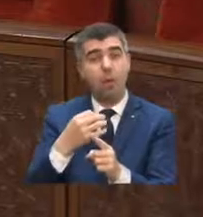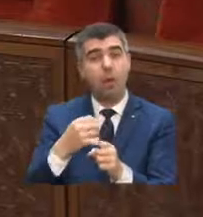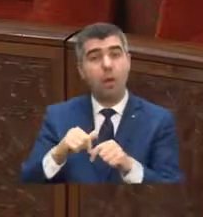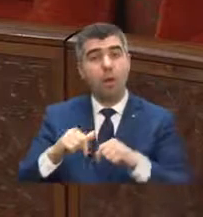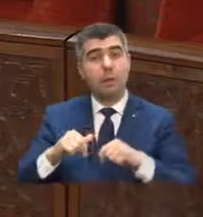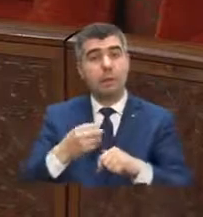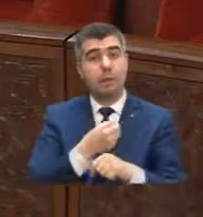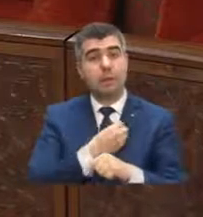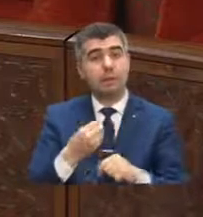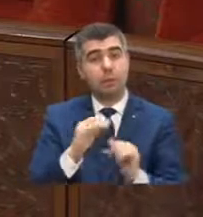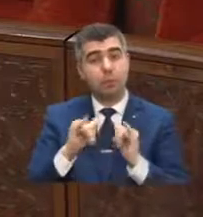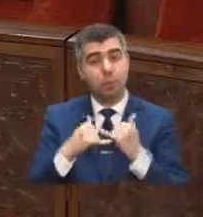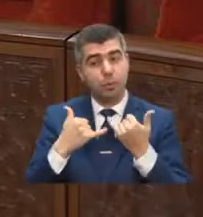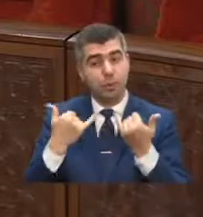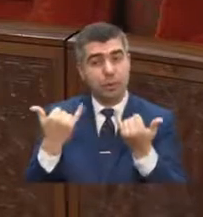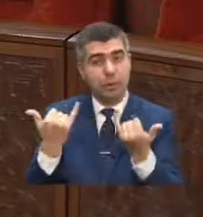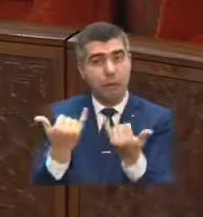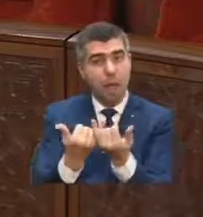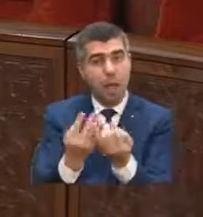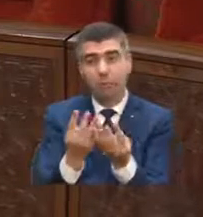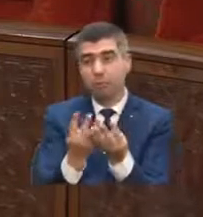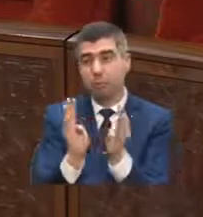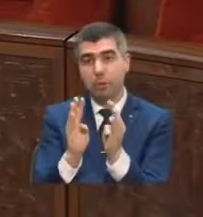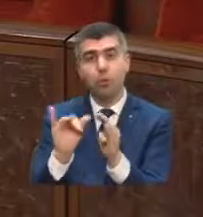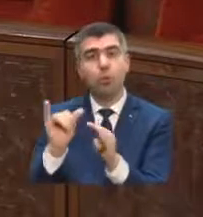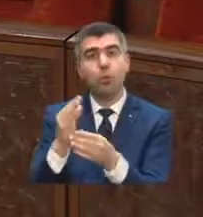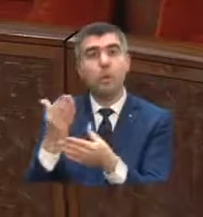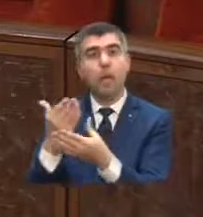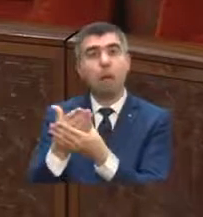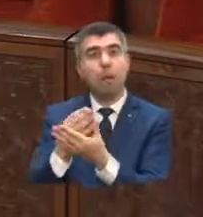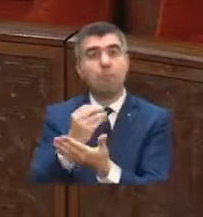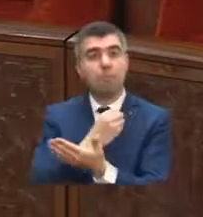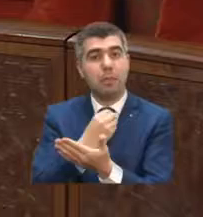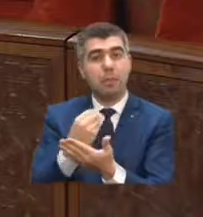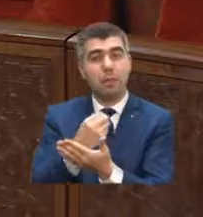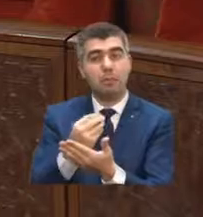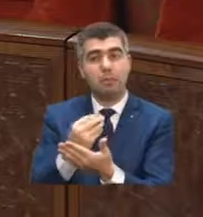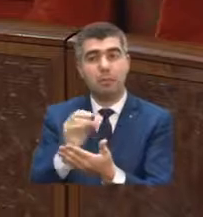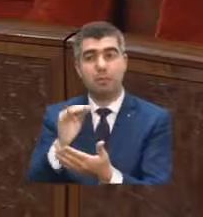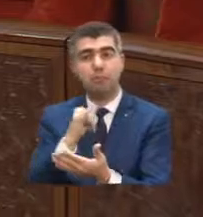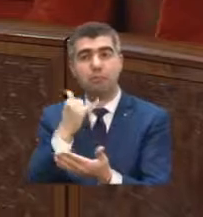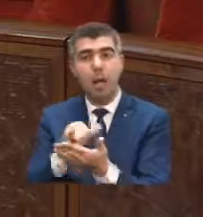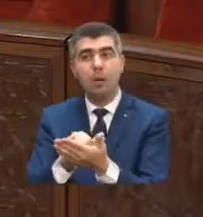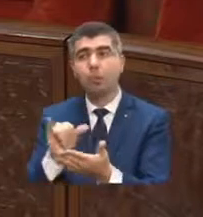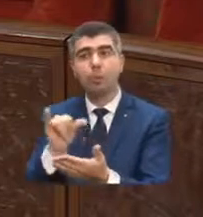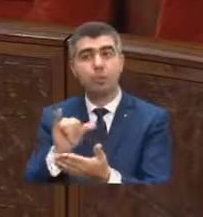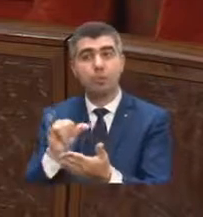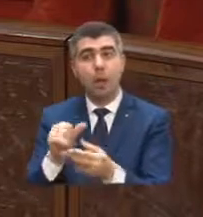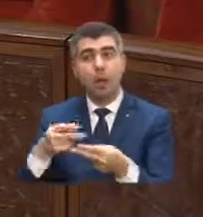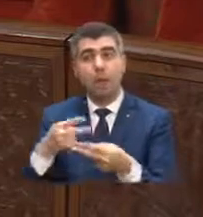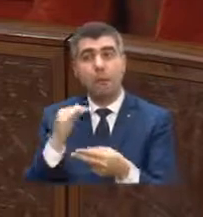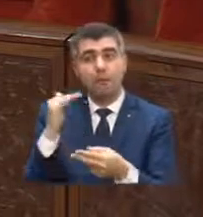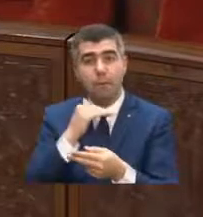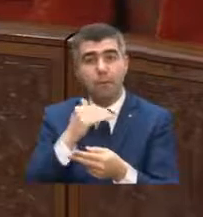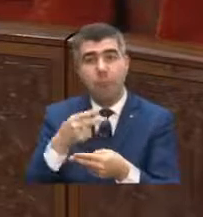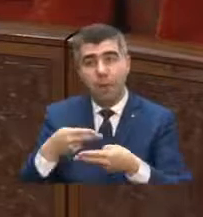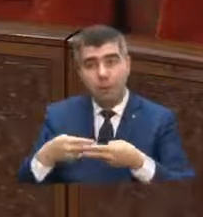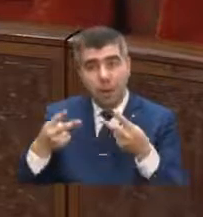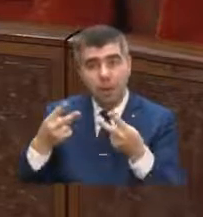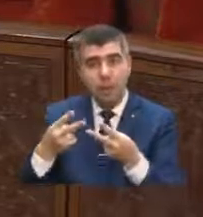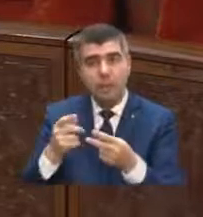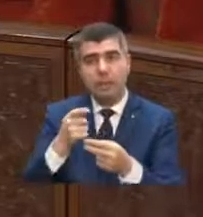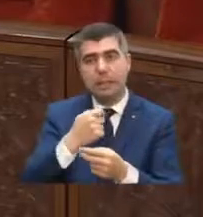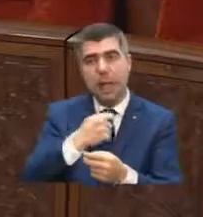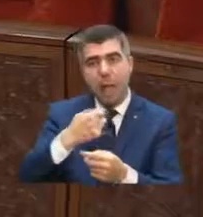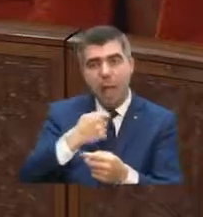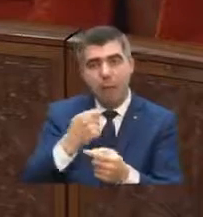ديالو ديسي، يعني واحد الافتحاص ديال نوعيه الوفاه. ولذلك حتى التصريح على مساله الوفيات ماشي بسرعه لازمه قالت الصحافه قال